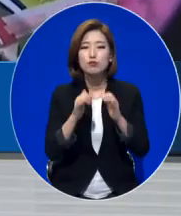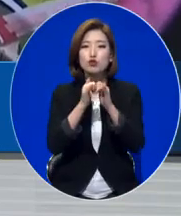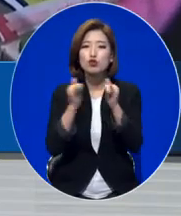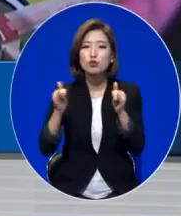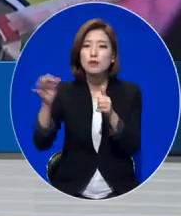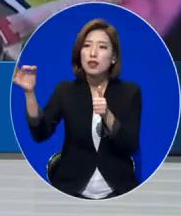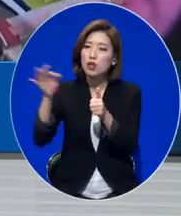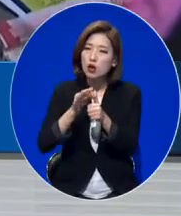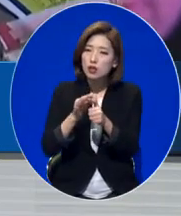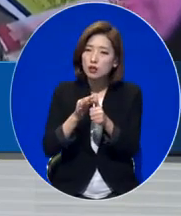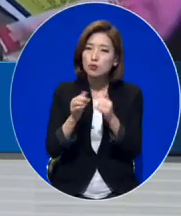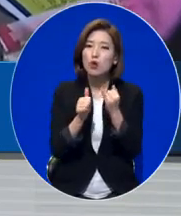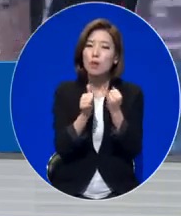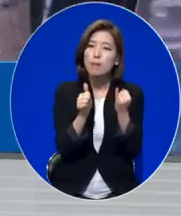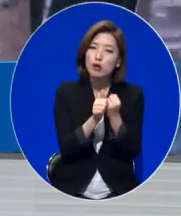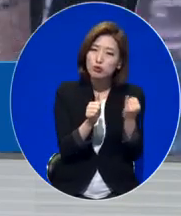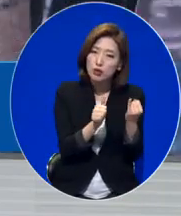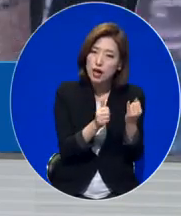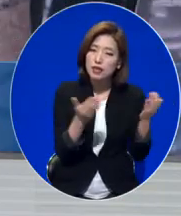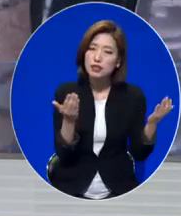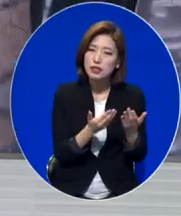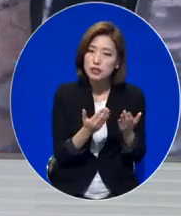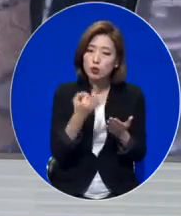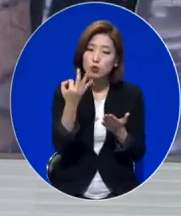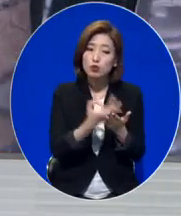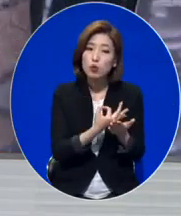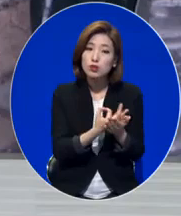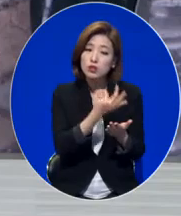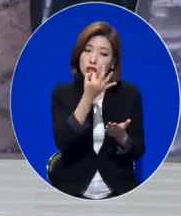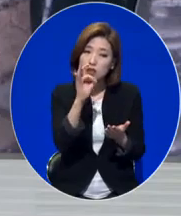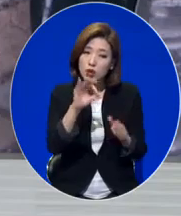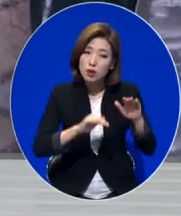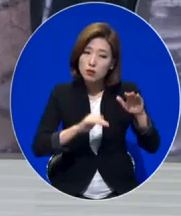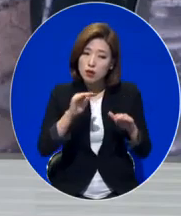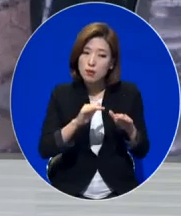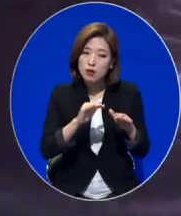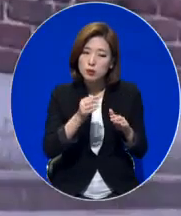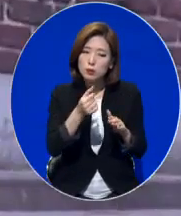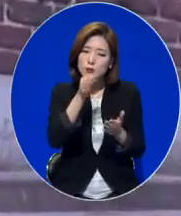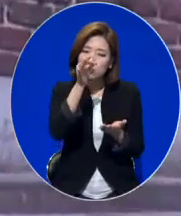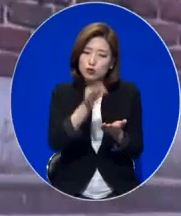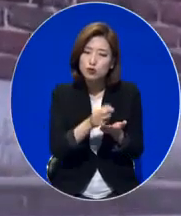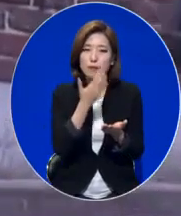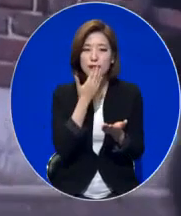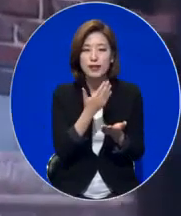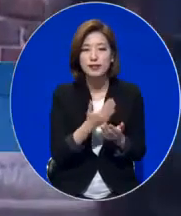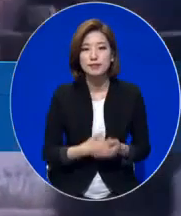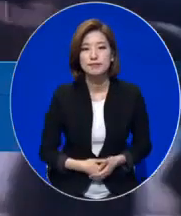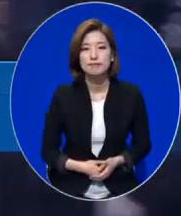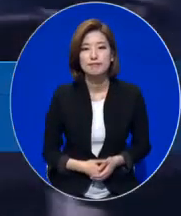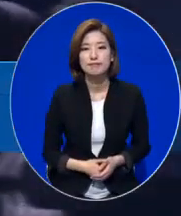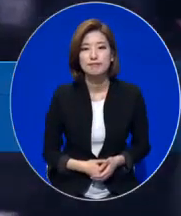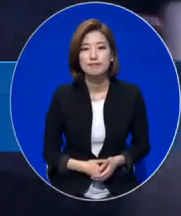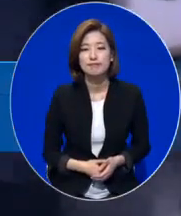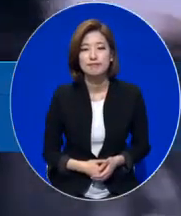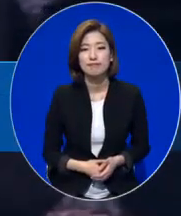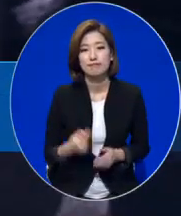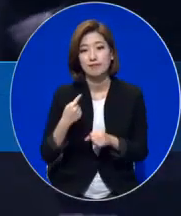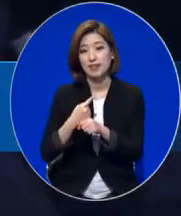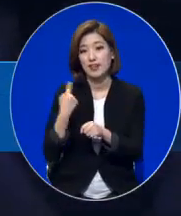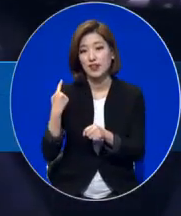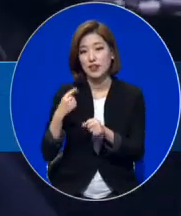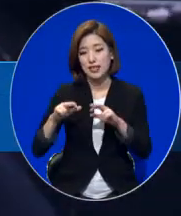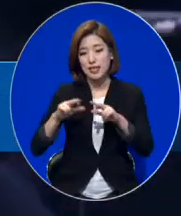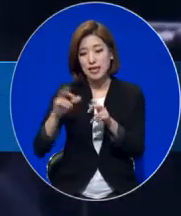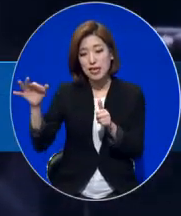의 기초연금 그리고 소득인정액 수준에 따라 일부 줄어들 수 있습니다 또 지난해 25만 원을 올랐던